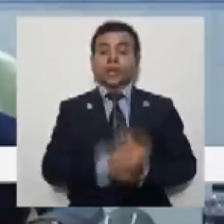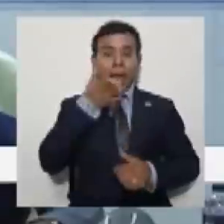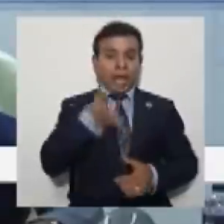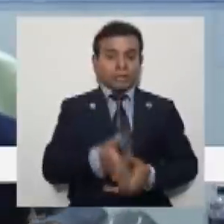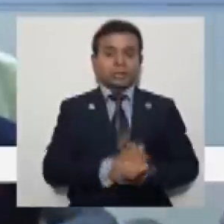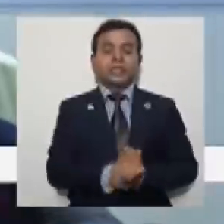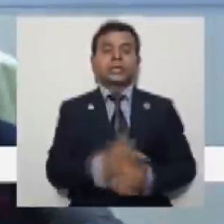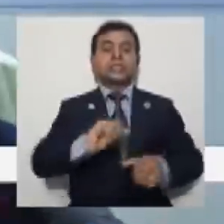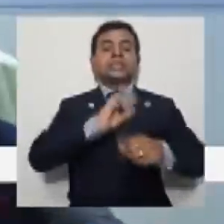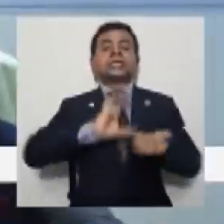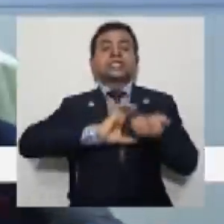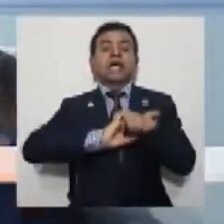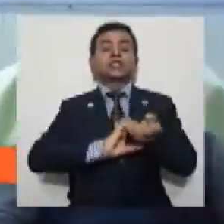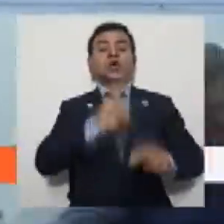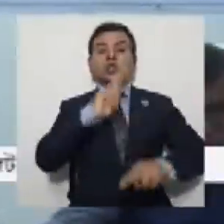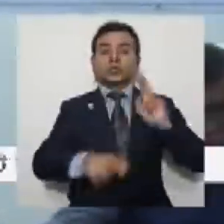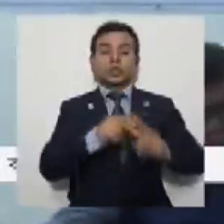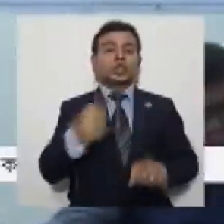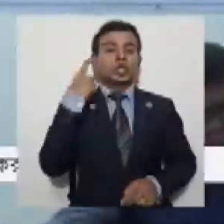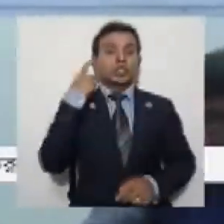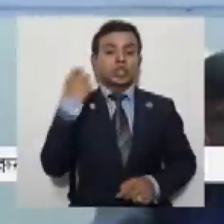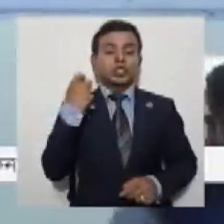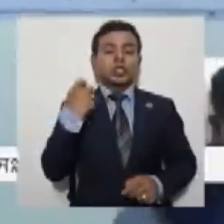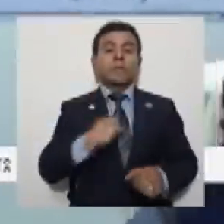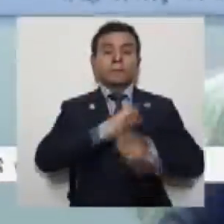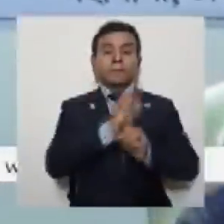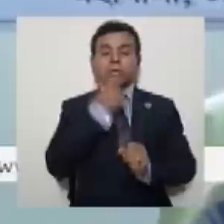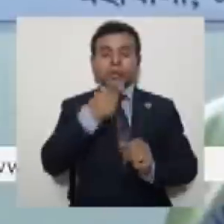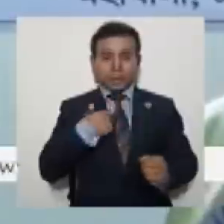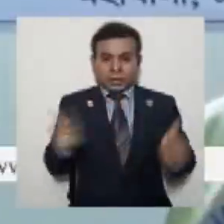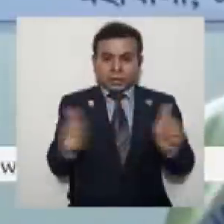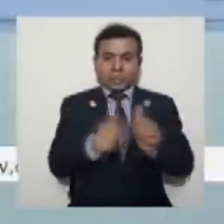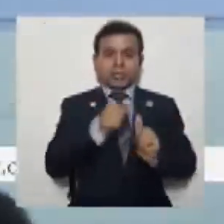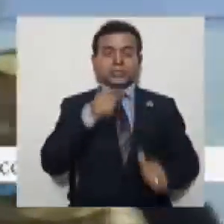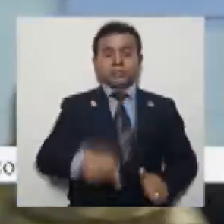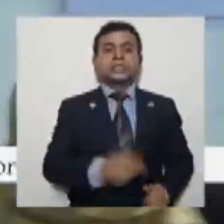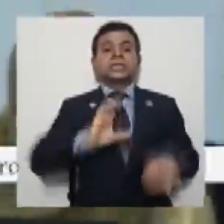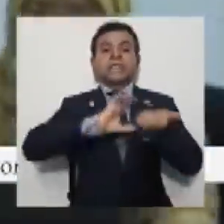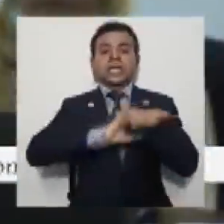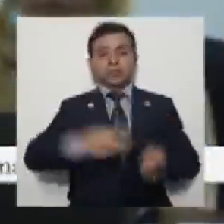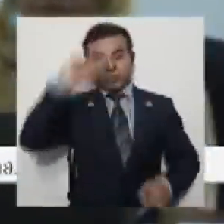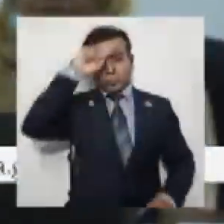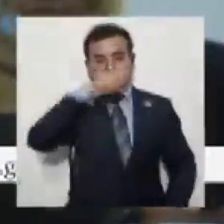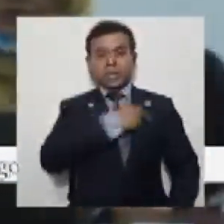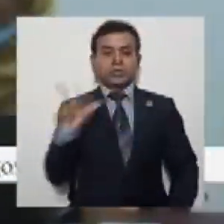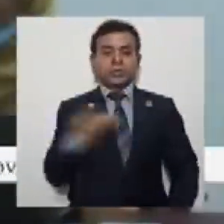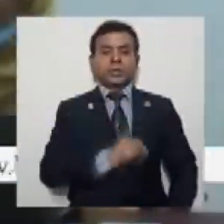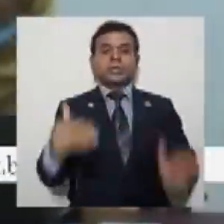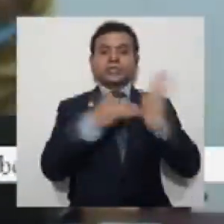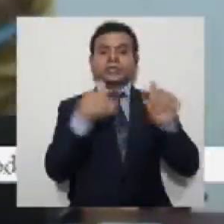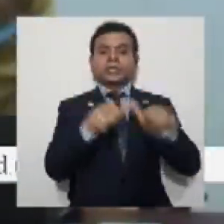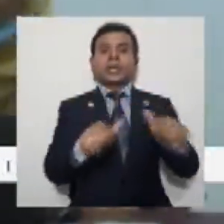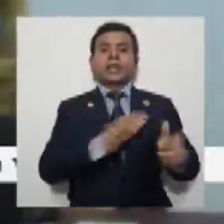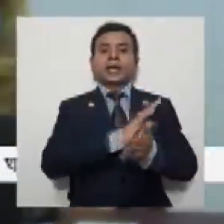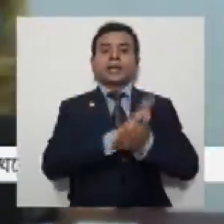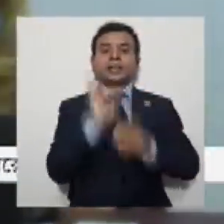সাথে উপস্থিত আছেন মাননীয় মন্ত্রী স্বাস্থ্য ও পরিবার কল্যাণ মন্ত্রণালয় জনাব জাহিদ মালেক এমপি। আমি স্বাস্থ্য অধিদপ্তরের অতিরিক্ত